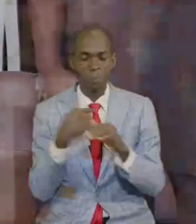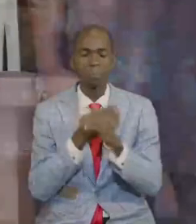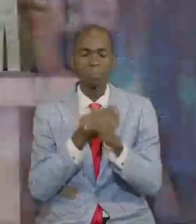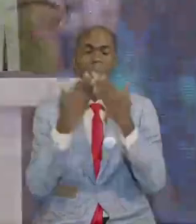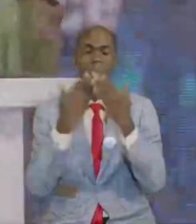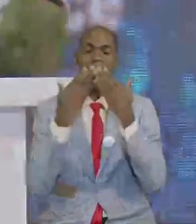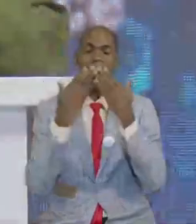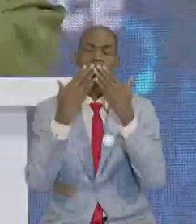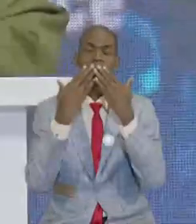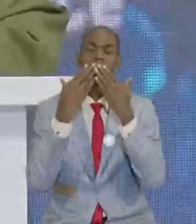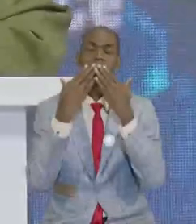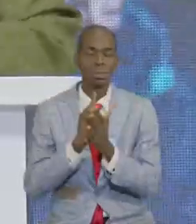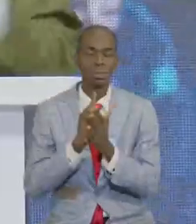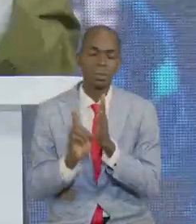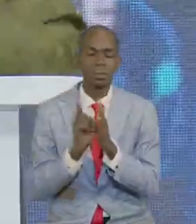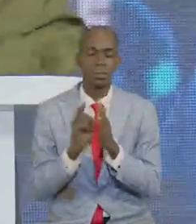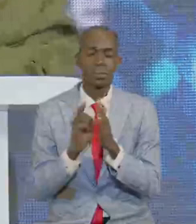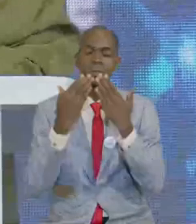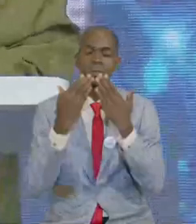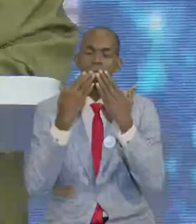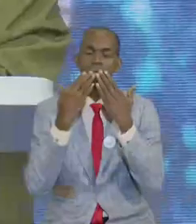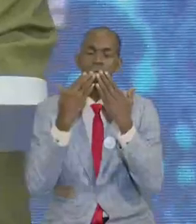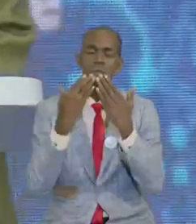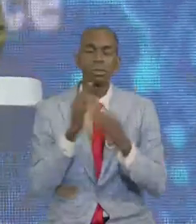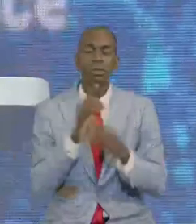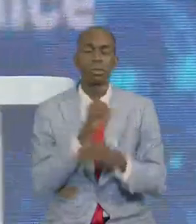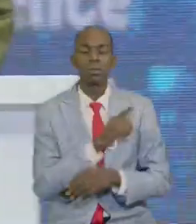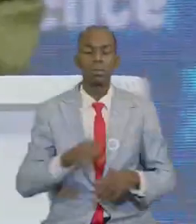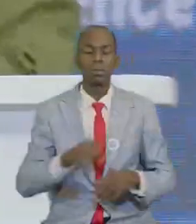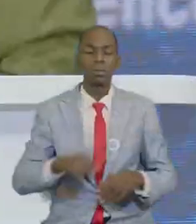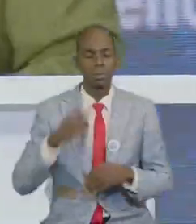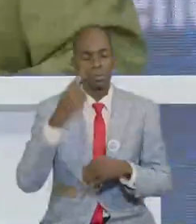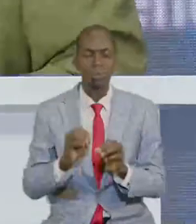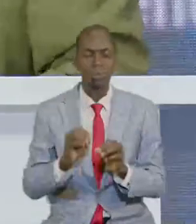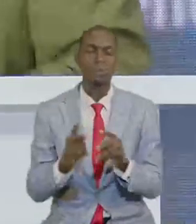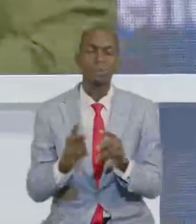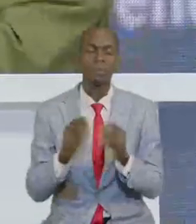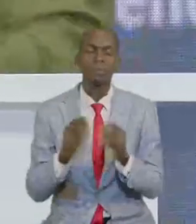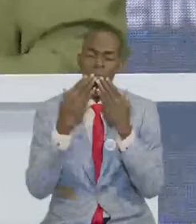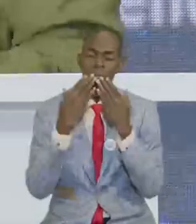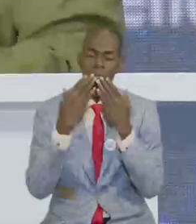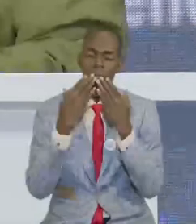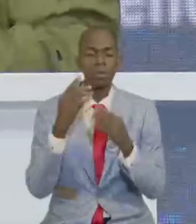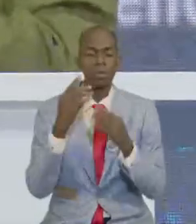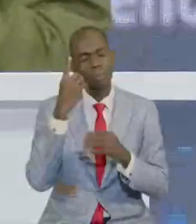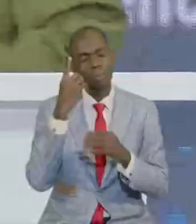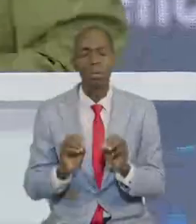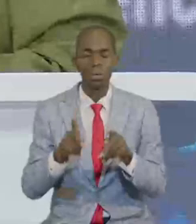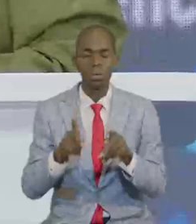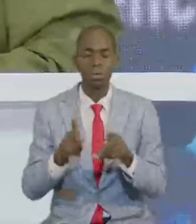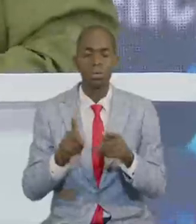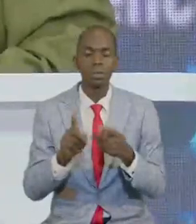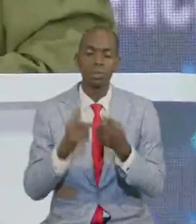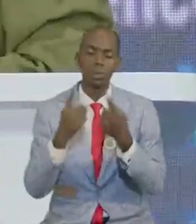nous te remercions pour cette heure. Thank you, Lord, for the privilege. Merci pour le privilège. Thank you for the opportunity to come before you to receive